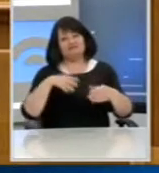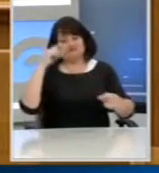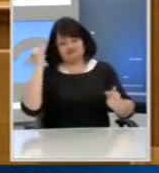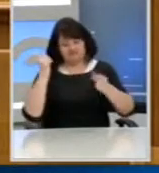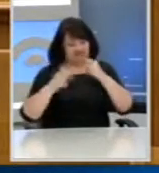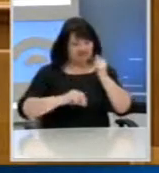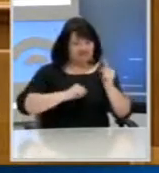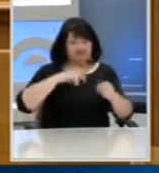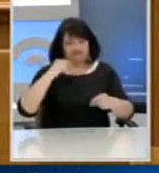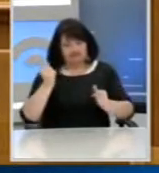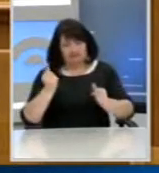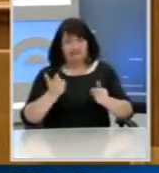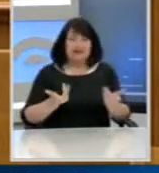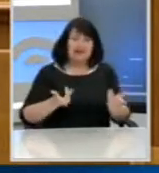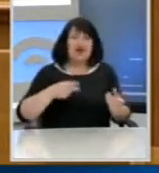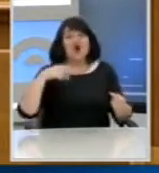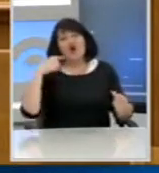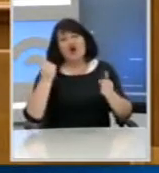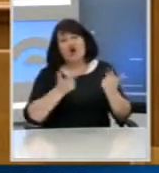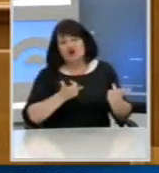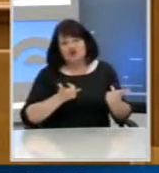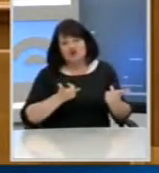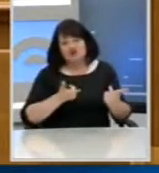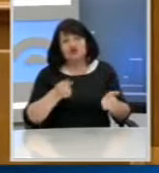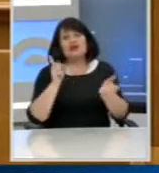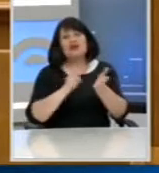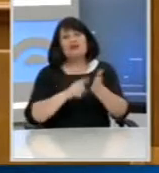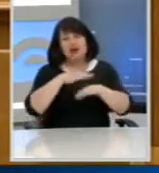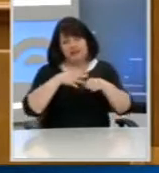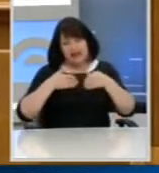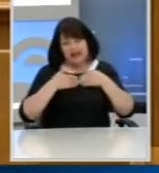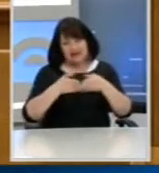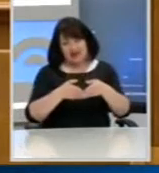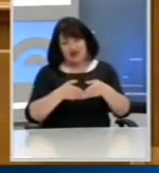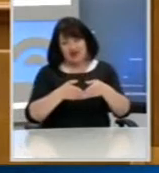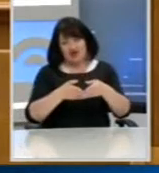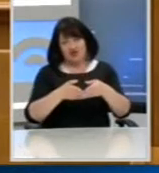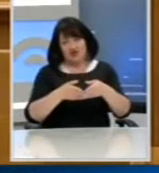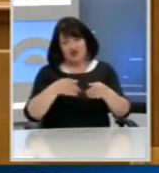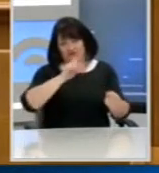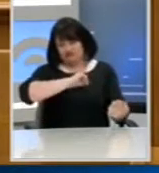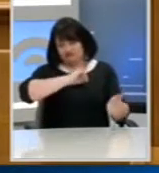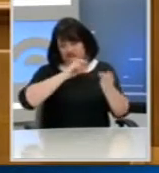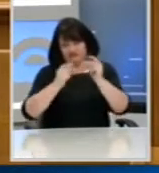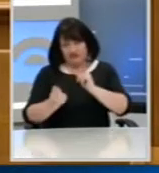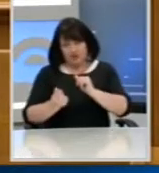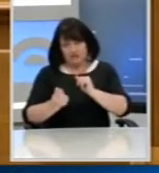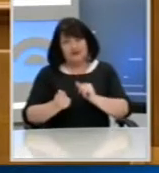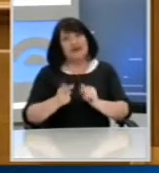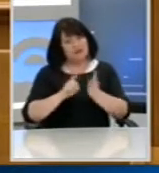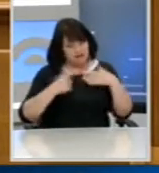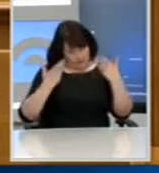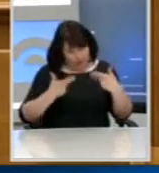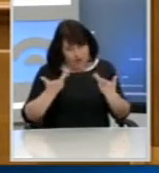πρέπει να απολογηθούμε κιόλας, και γιατί ήρθε το χορευτικό τμήμα του λιμενικού σώματος. Ασχοληθείτε με τα σοβαρά, κύριε. Και να δείτε κάποια